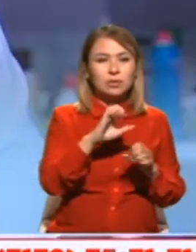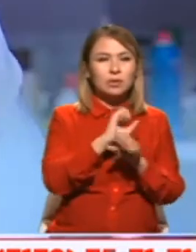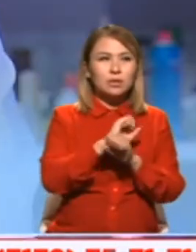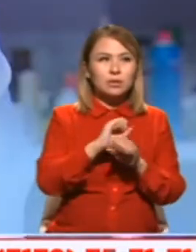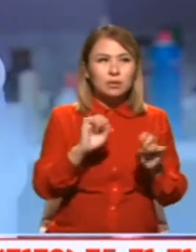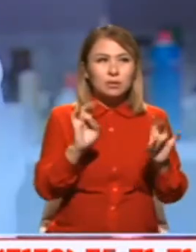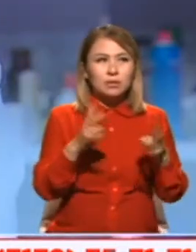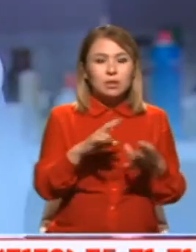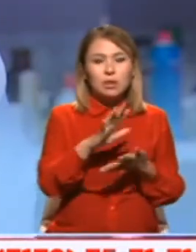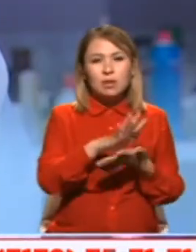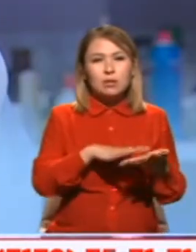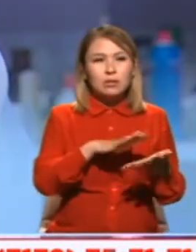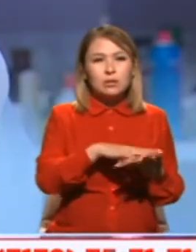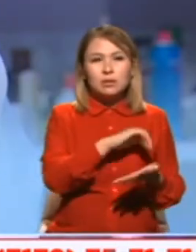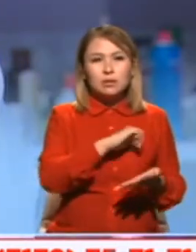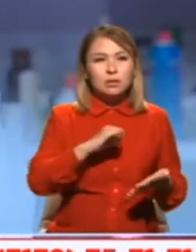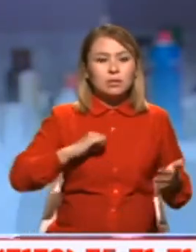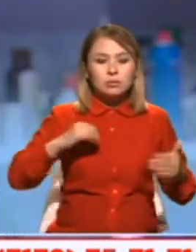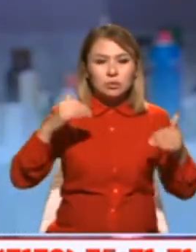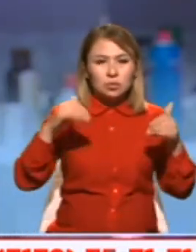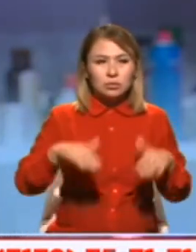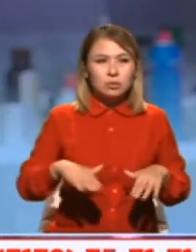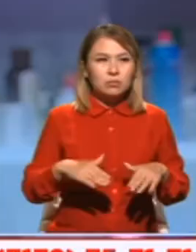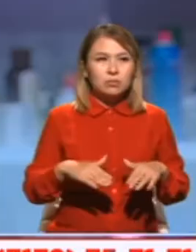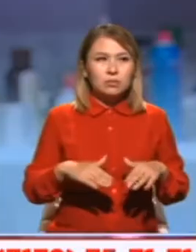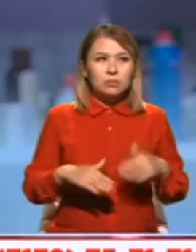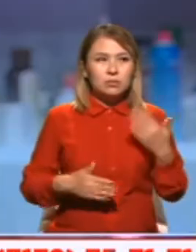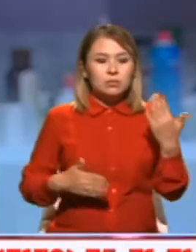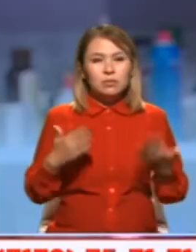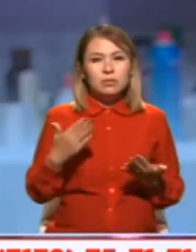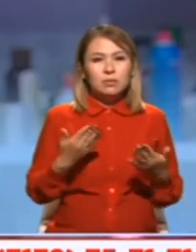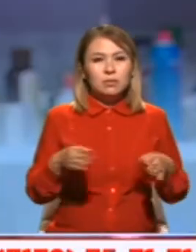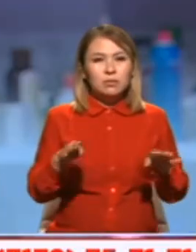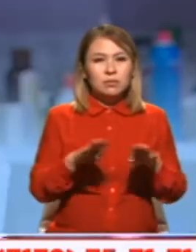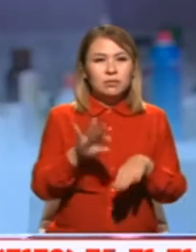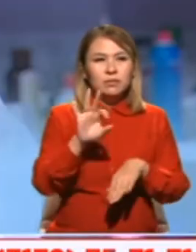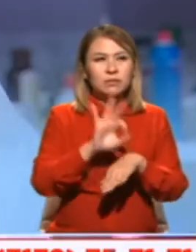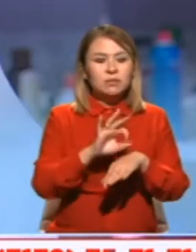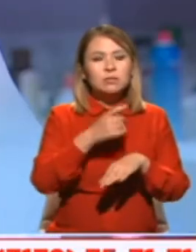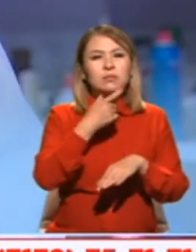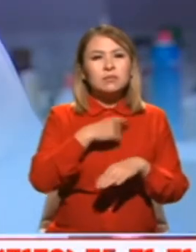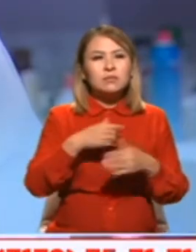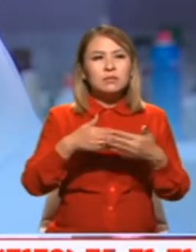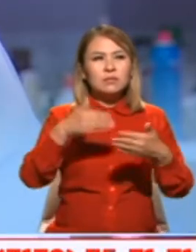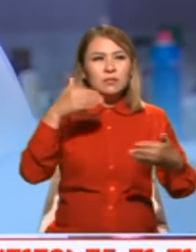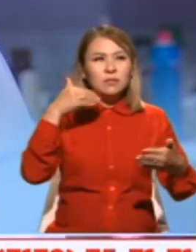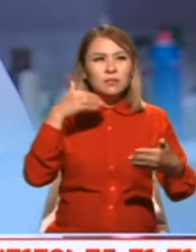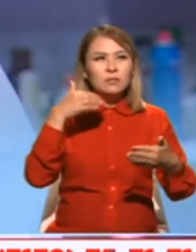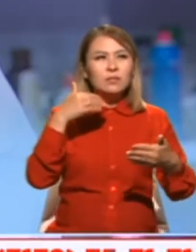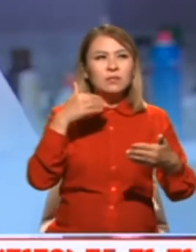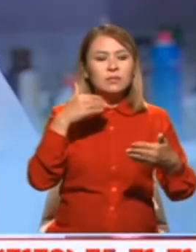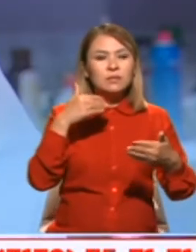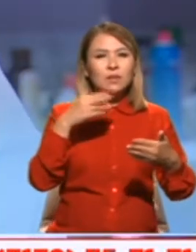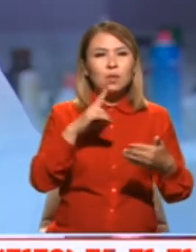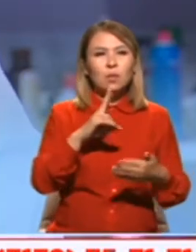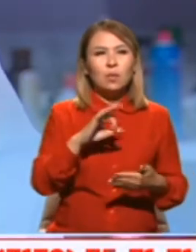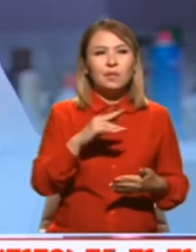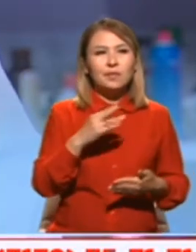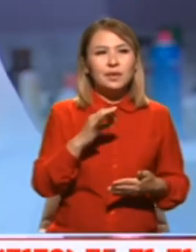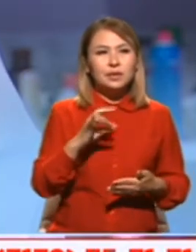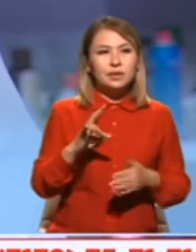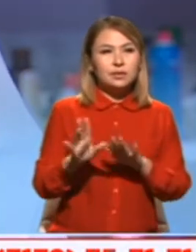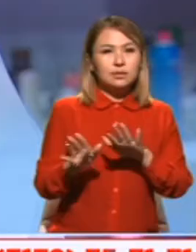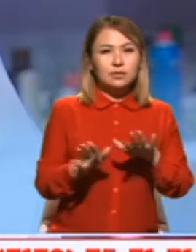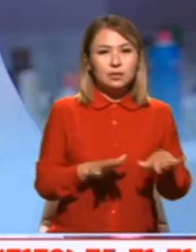бірақ адамдар ары қарай өздерінің шешімінде. Негізі осындай аурулардың алдын алу үшін. Ал енді жаңағы кофеиннен кейін